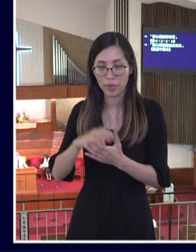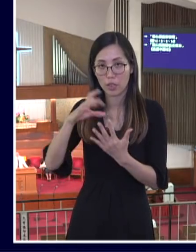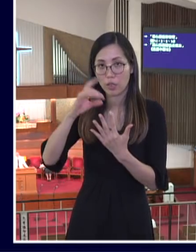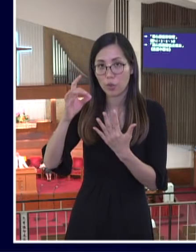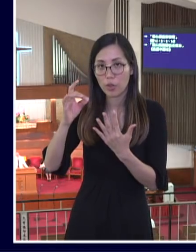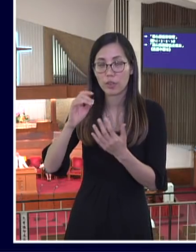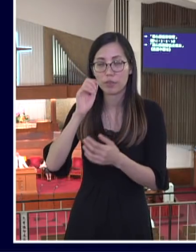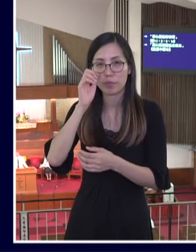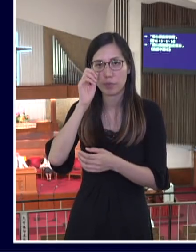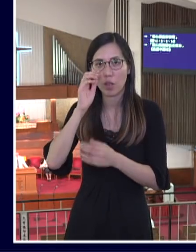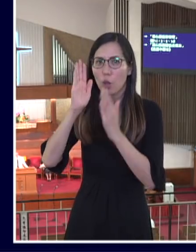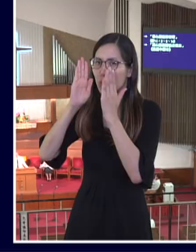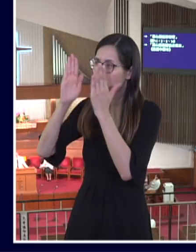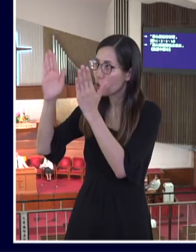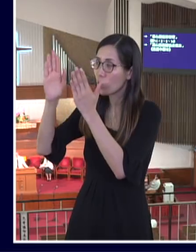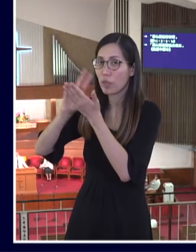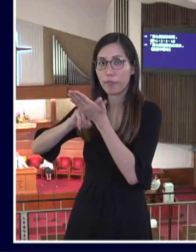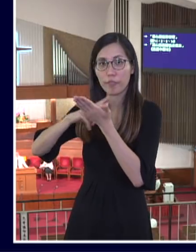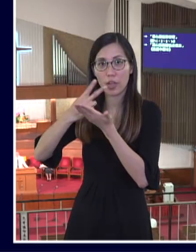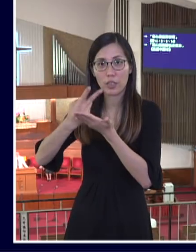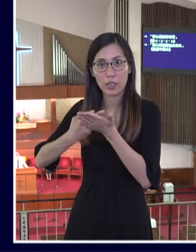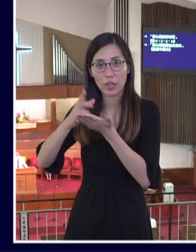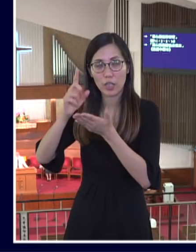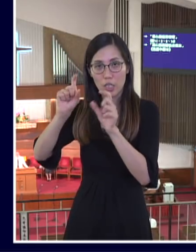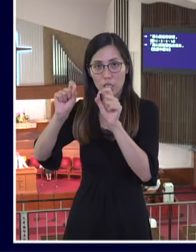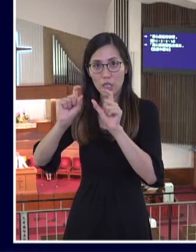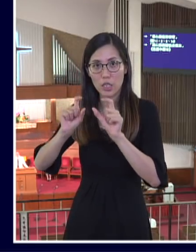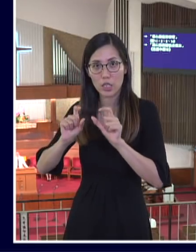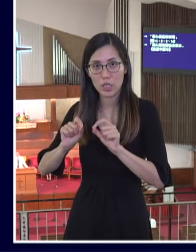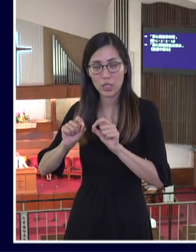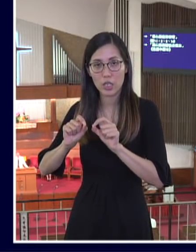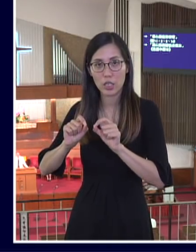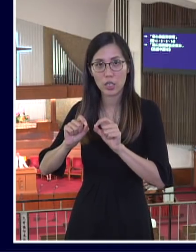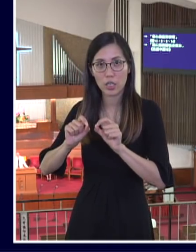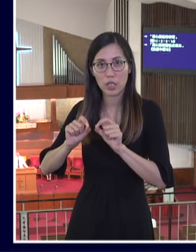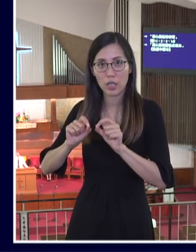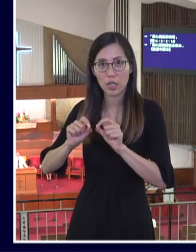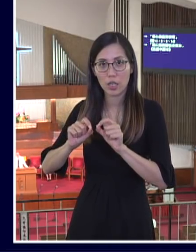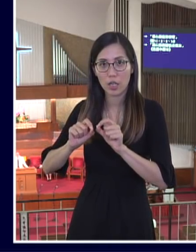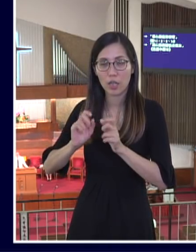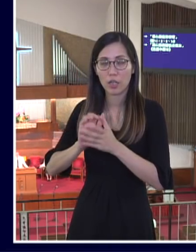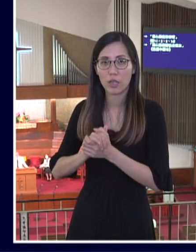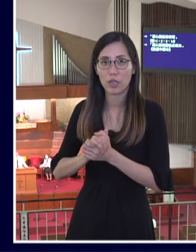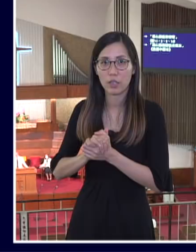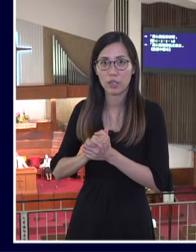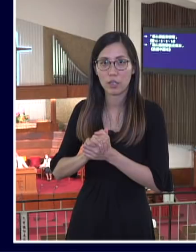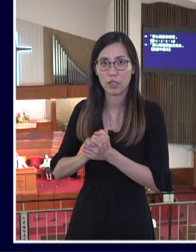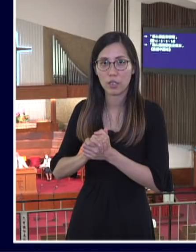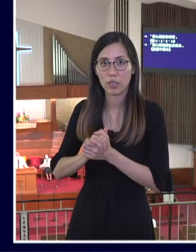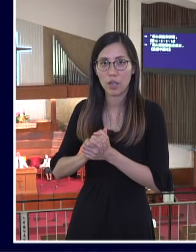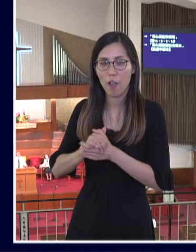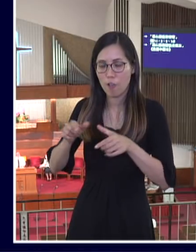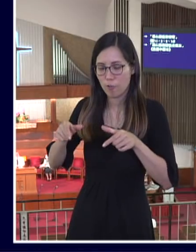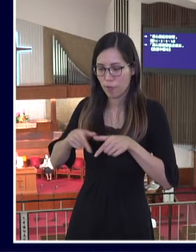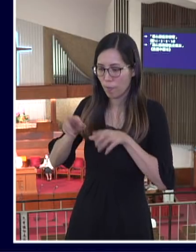将专心翻译做什么呢，叫做满心满怀，他是满心满